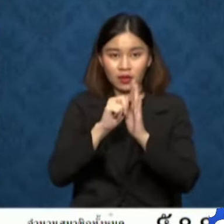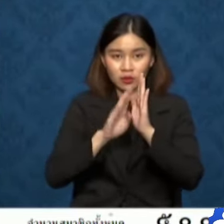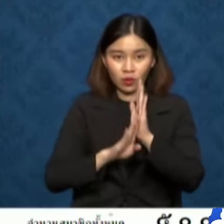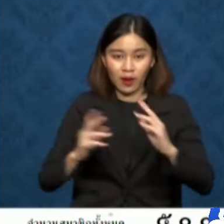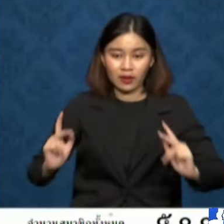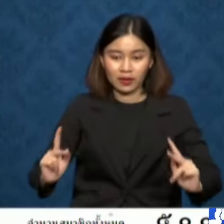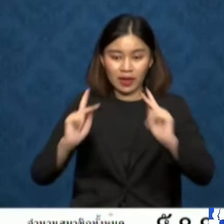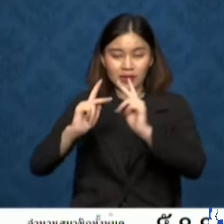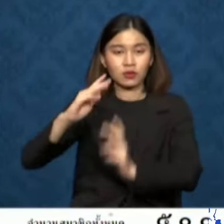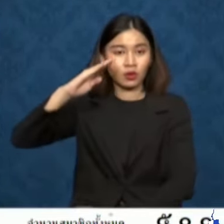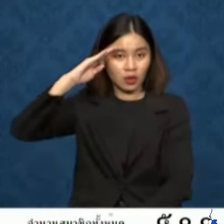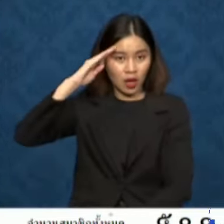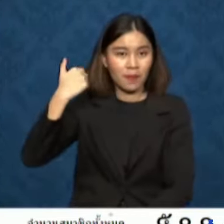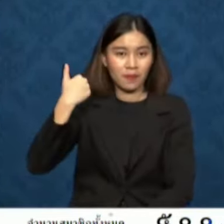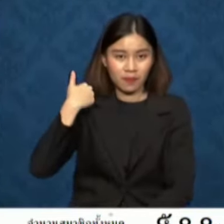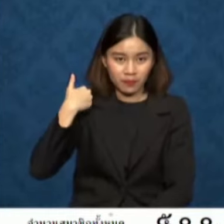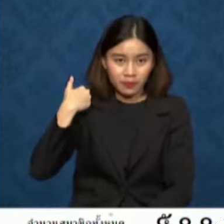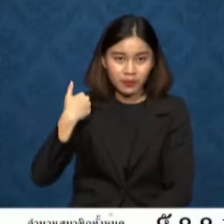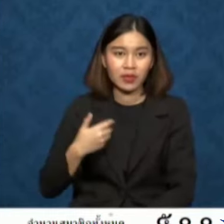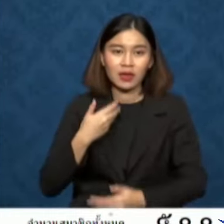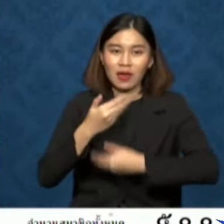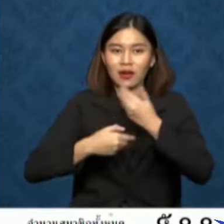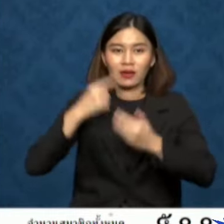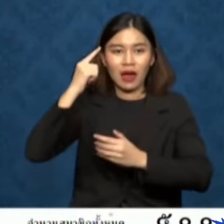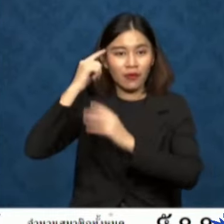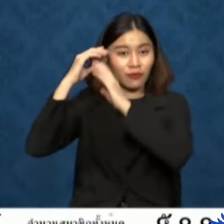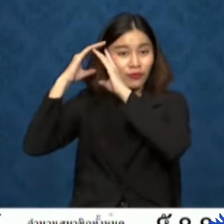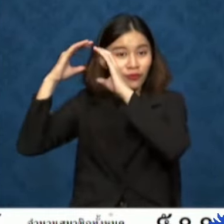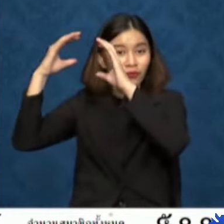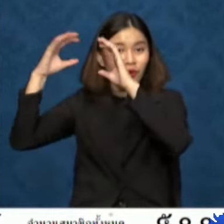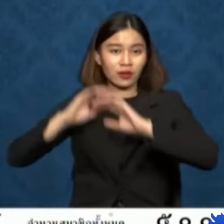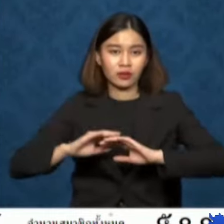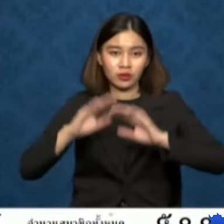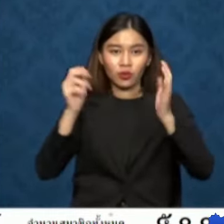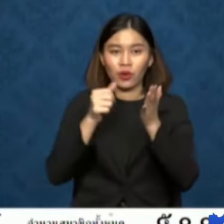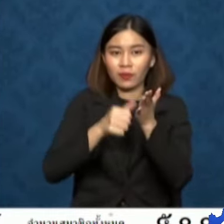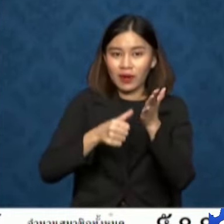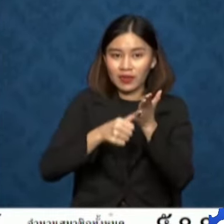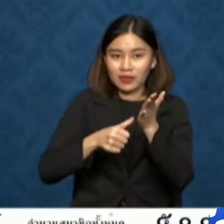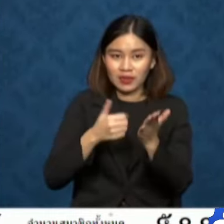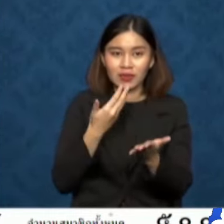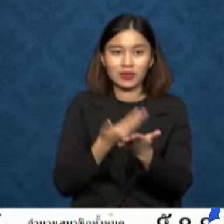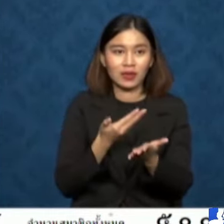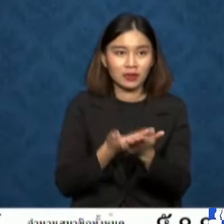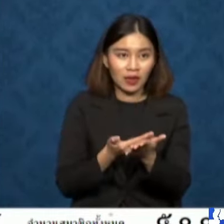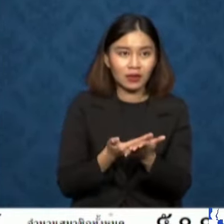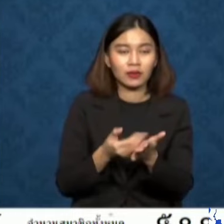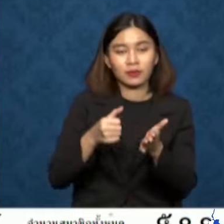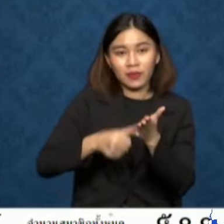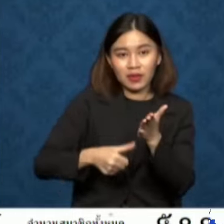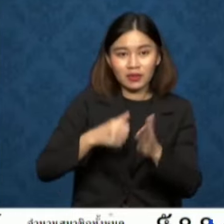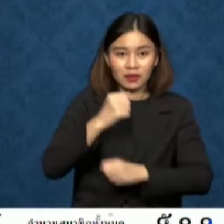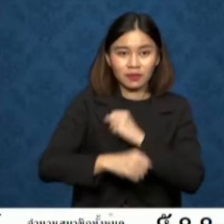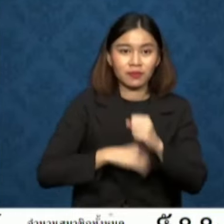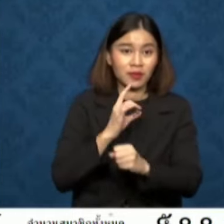ของกระทรวงกลาโหมด้วยมีการขขฝันครับว่าจะมีการยกเว้นภาษีเงินได้นิติบุคคล 8 8ปีขายฝันว่าจะยก